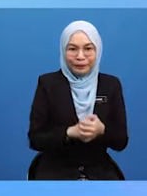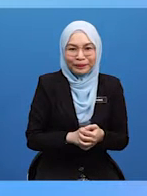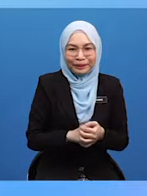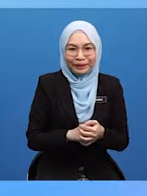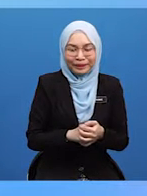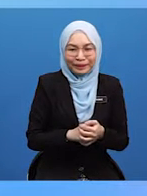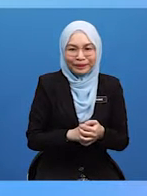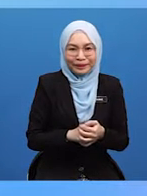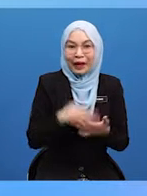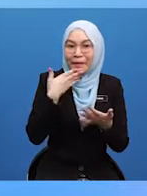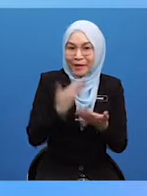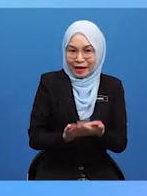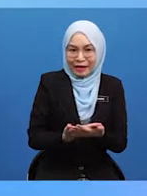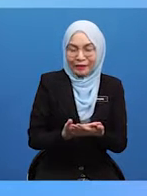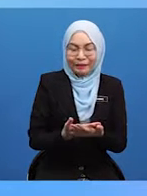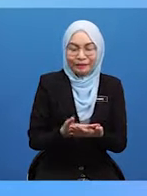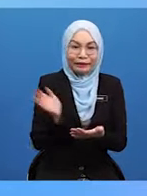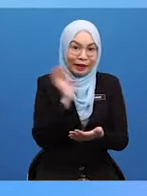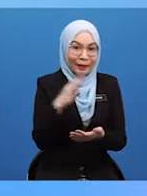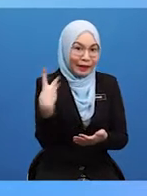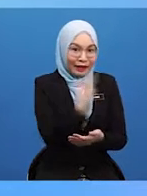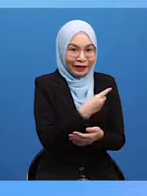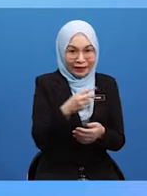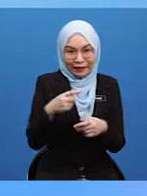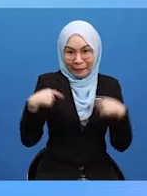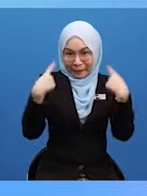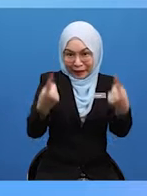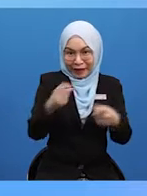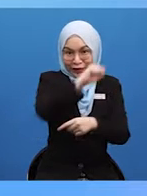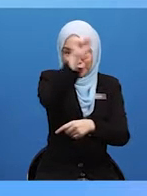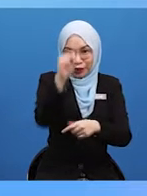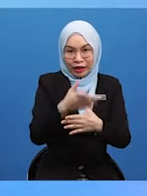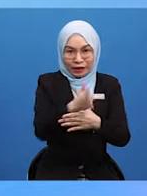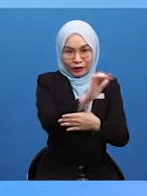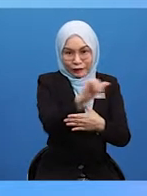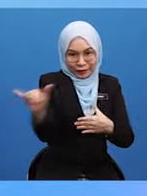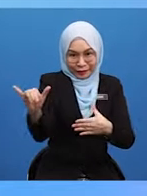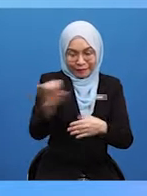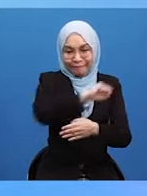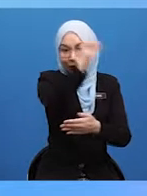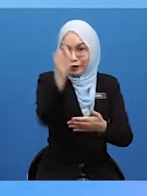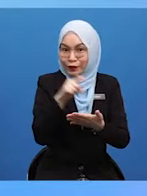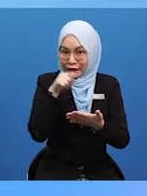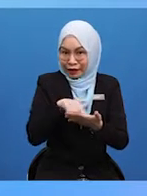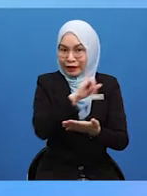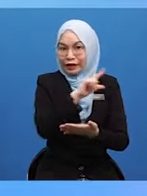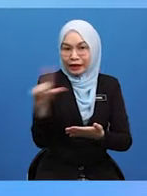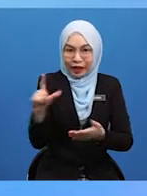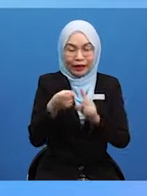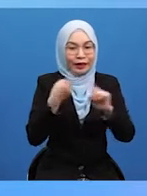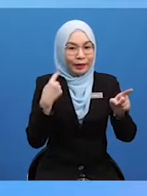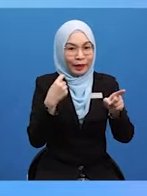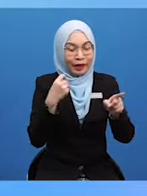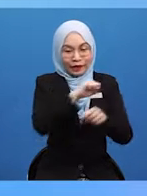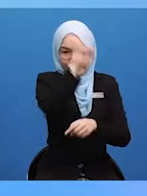berpusat. Baiklah, kita pergi ke soalan seterusnya. Soalan ini adalah contoh soalan dari